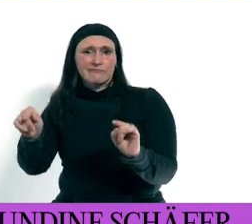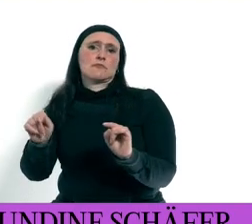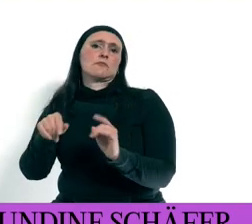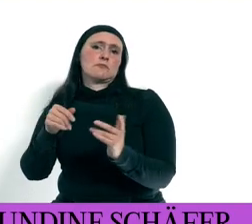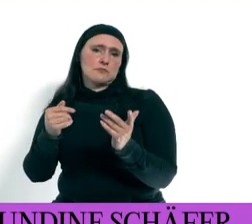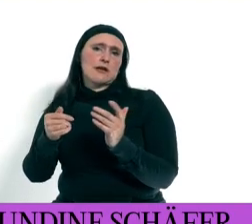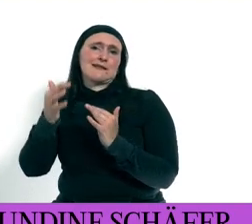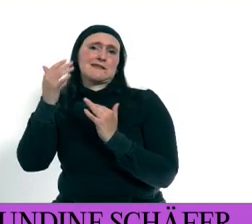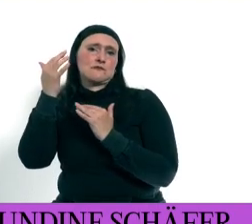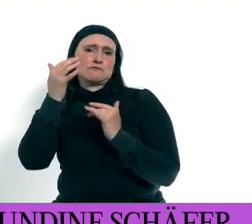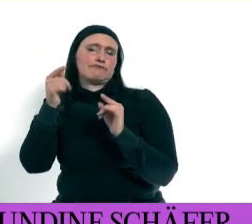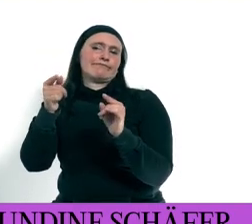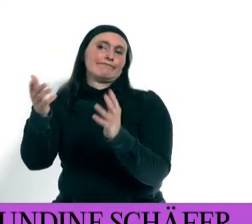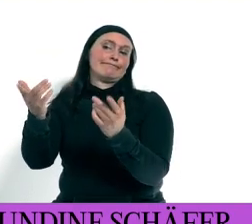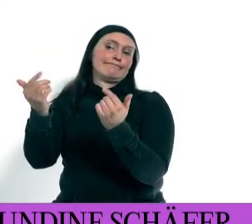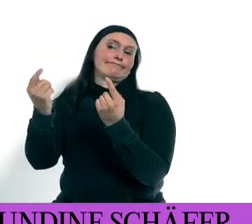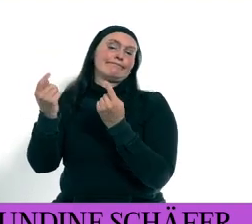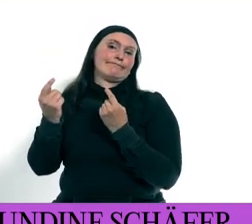kommen.